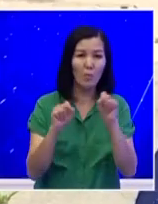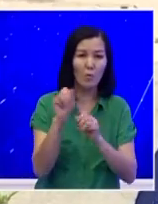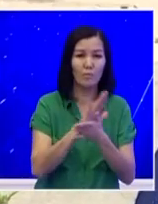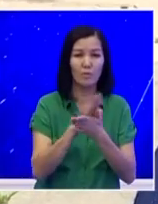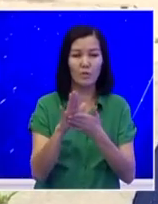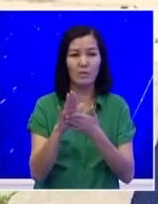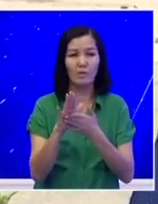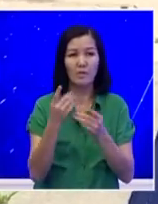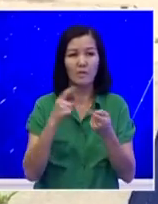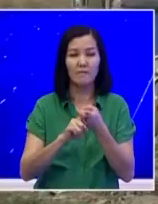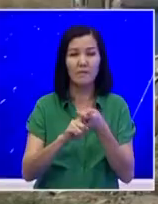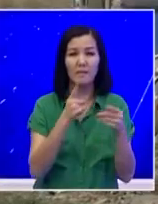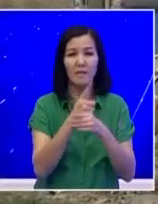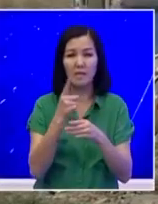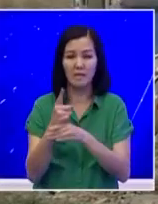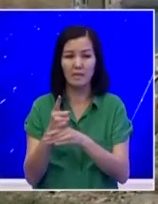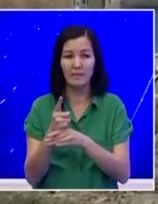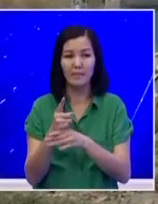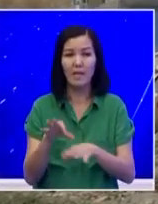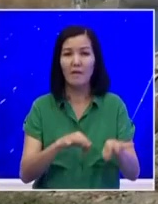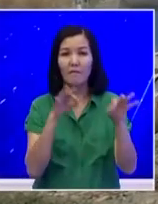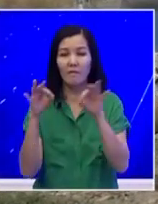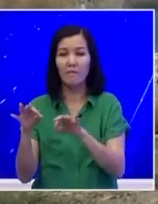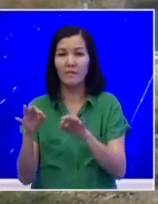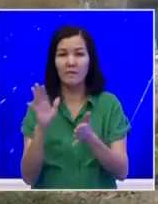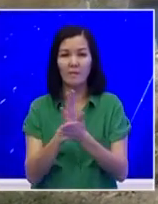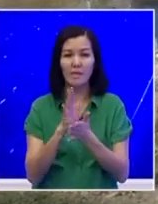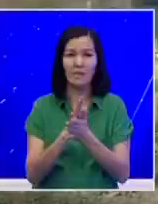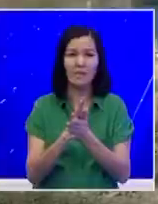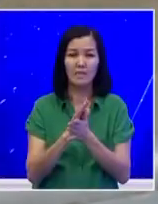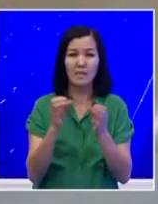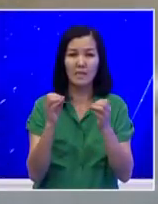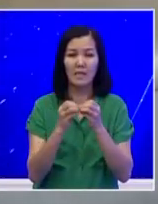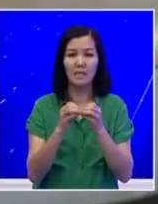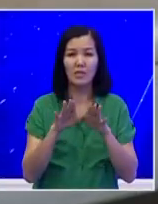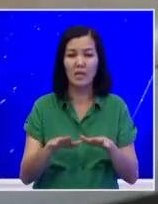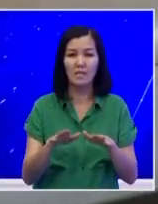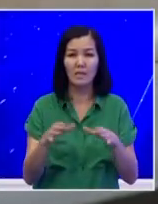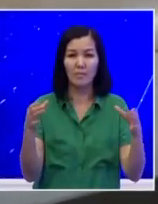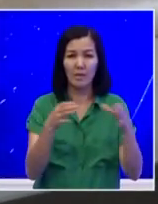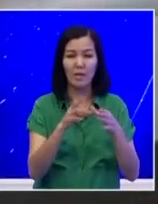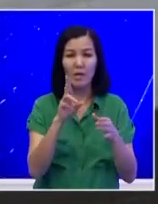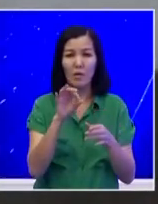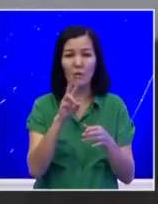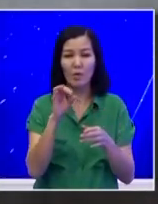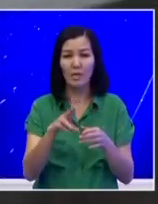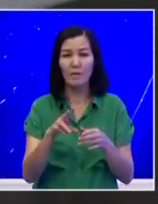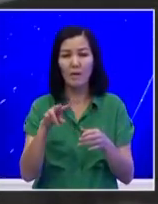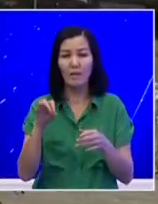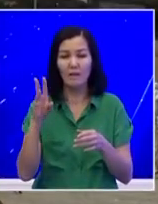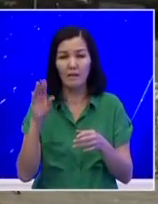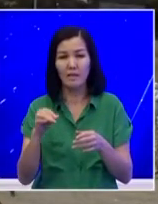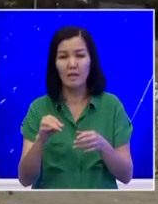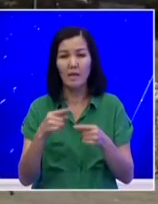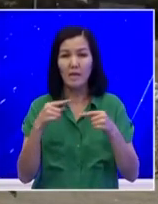в связи с карантином. Вывозом твердобытовых отходов занимаются порядка 10 частных предприятий – Коркем ЛТД и жилищная служба